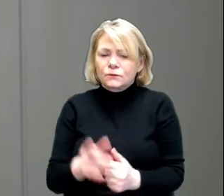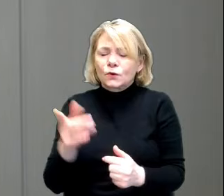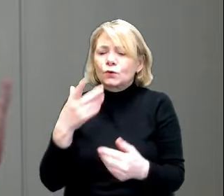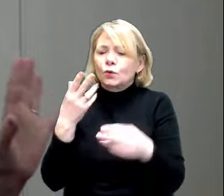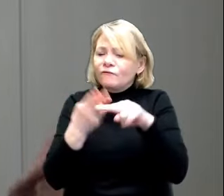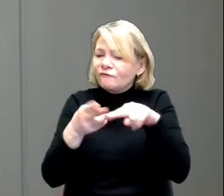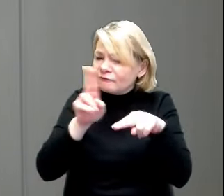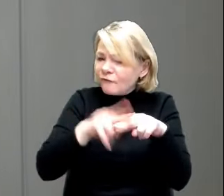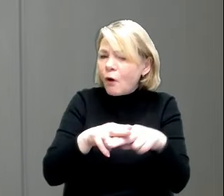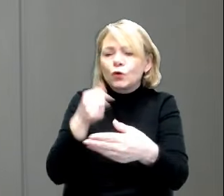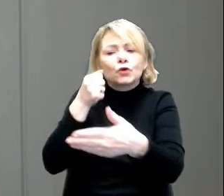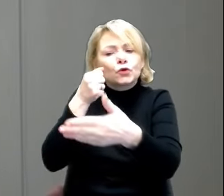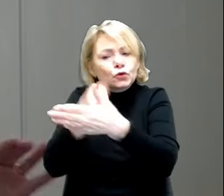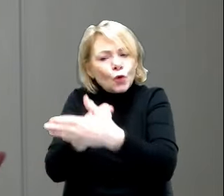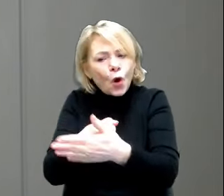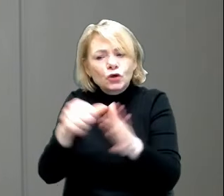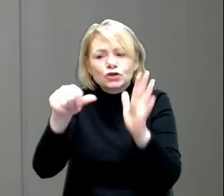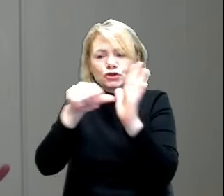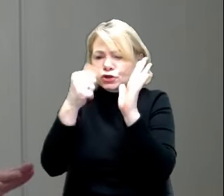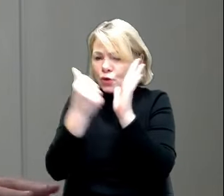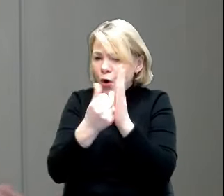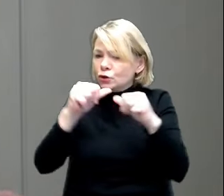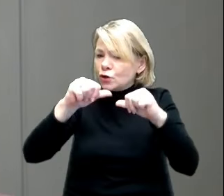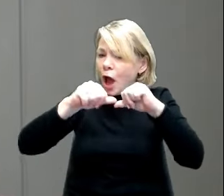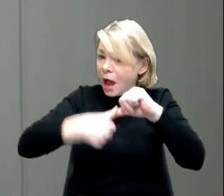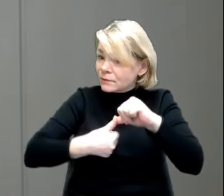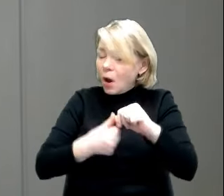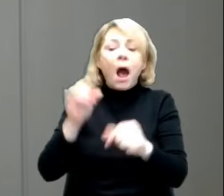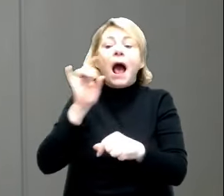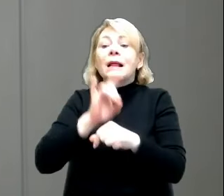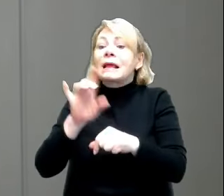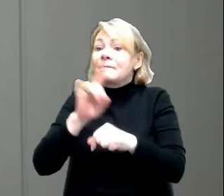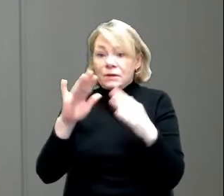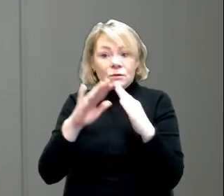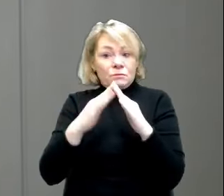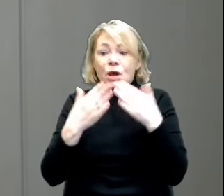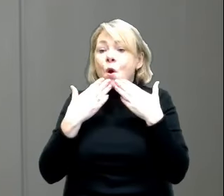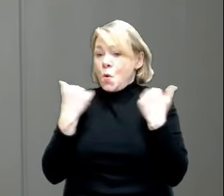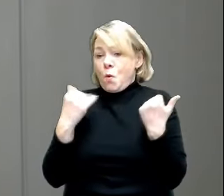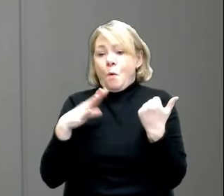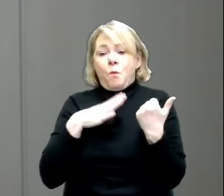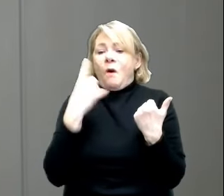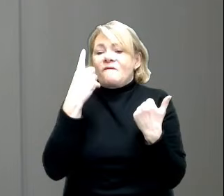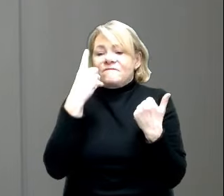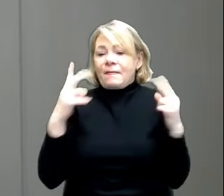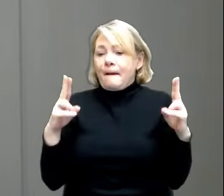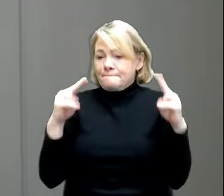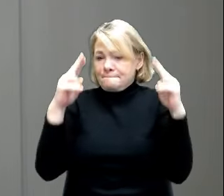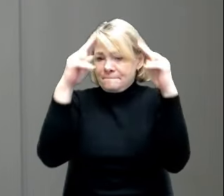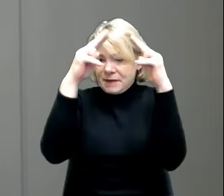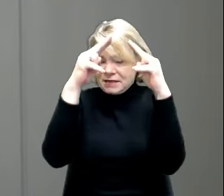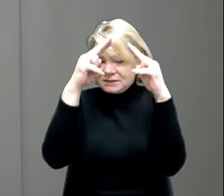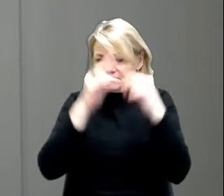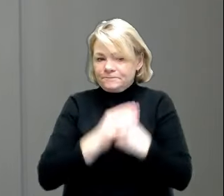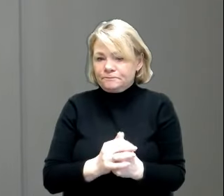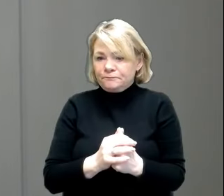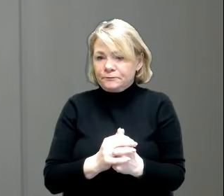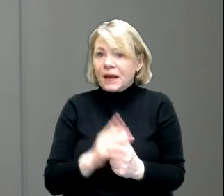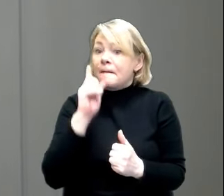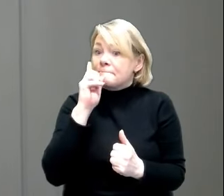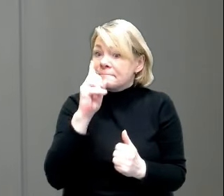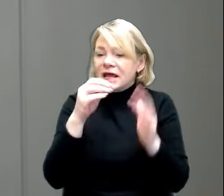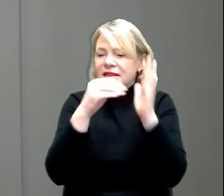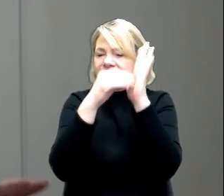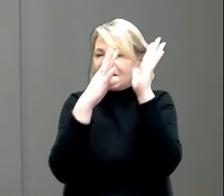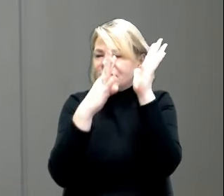amžiaus klaipėdos ir nebuvo tai buvo tiktai pilis netgi 19 amžiuje kada atvažiavo čia